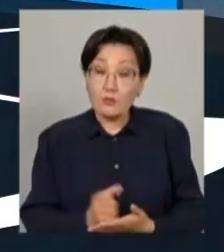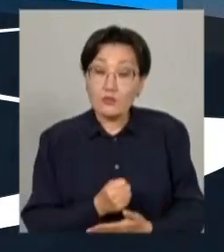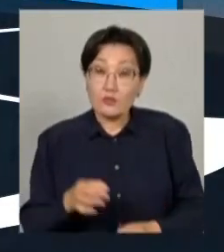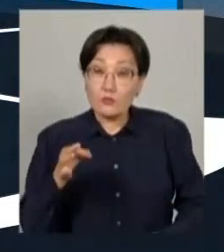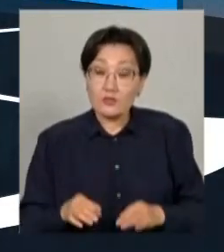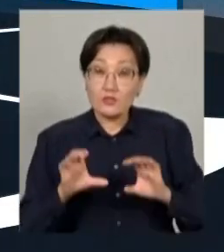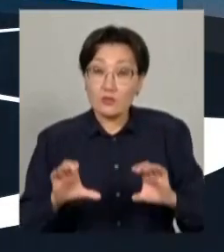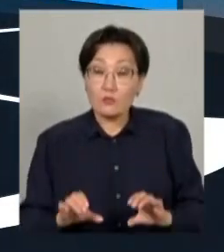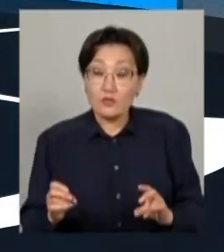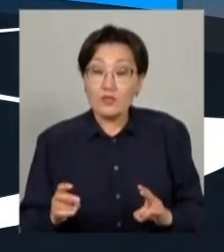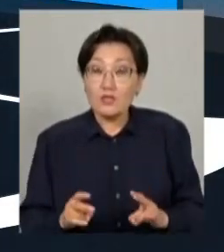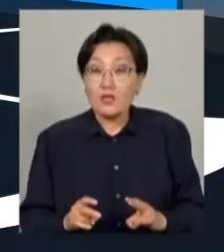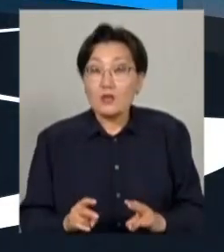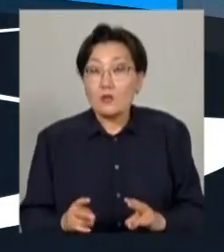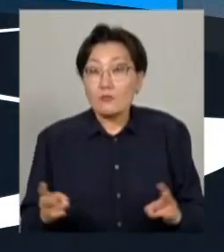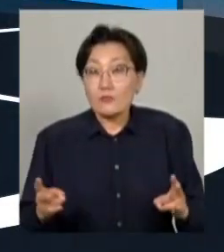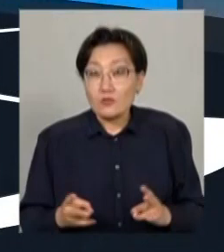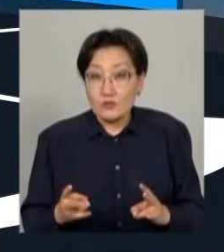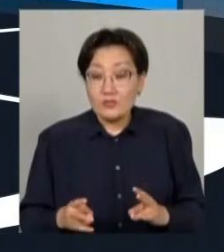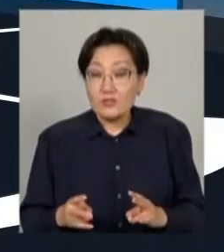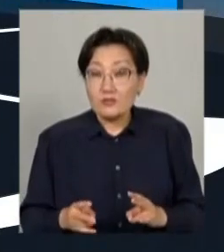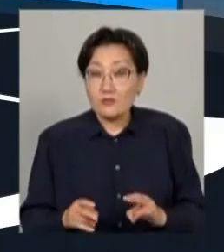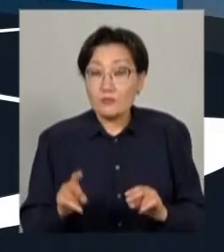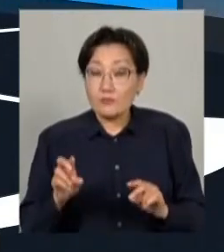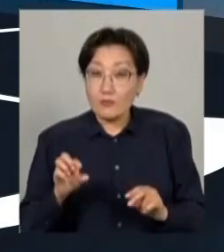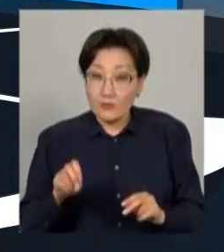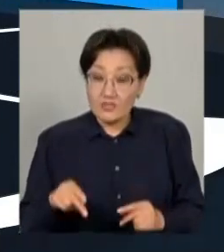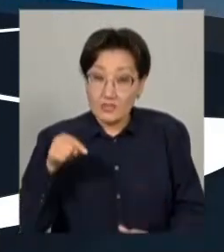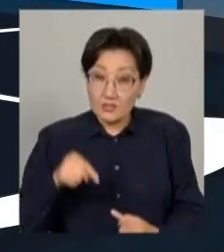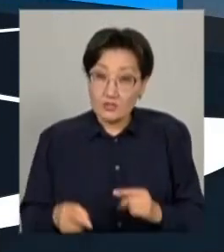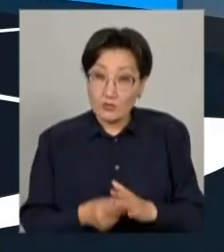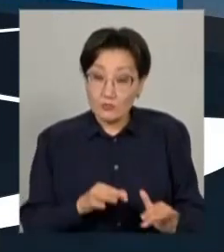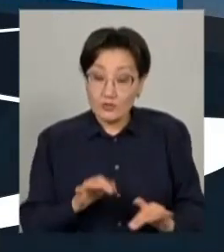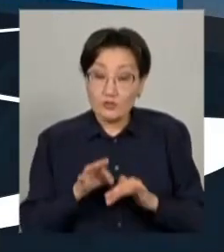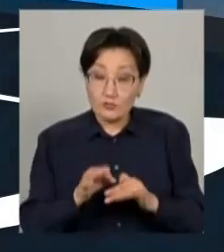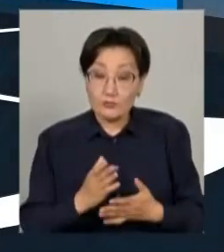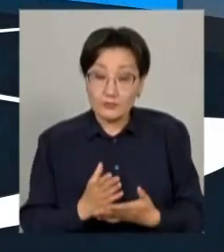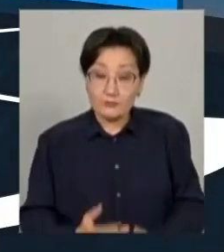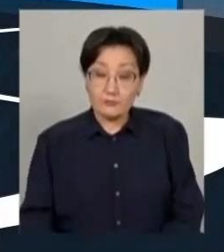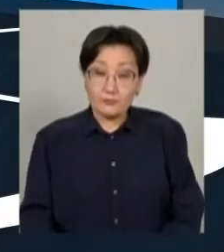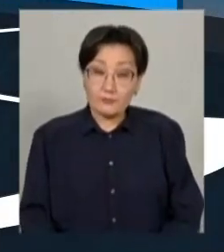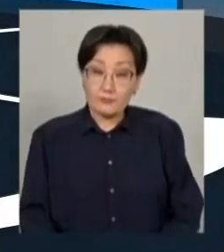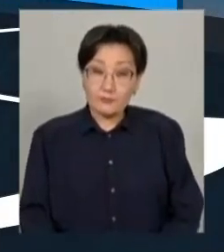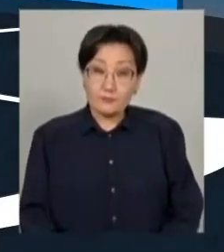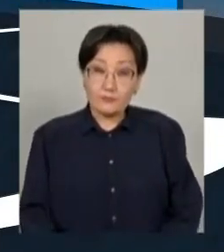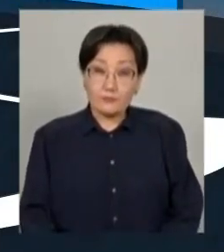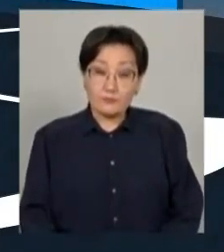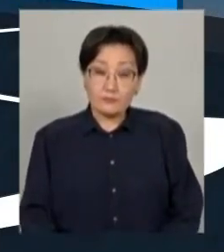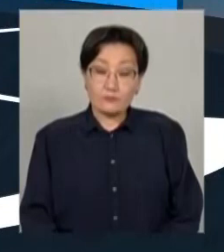кодекстің тиісті бабы бойынша сотқа дейінгі тергеу басталды. Сот медициналық сараптама тағайындалған.